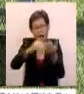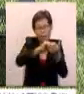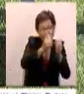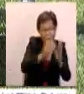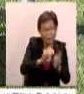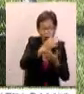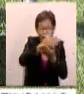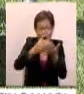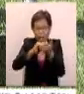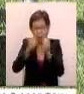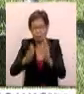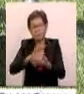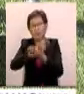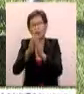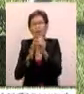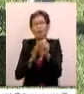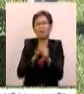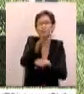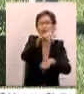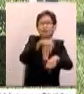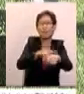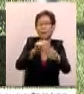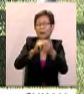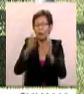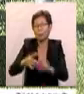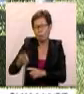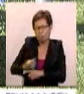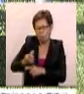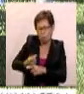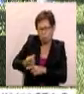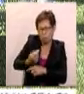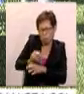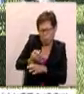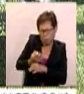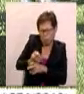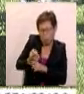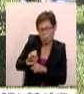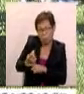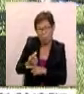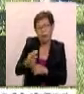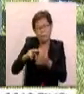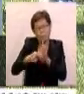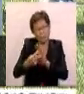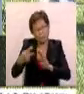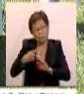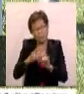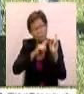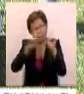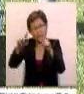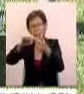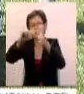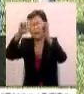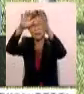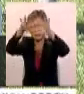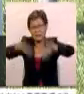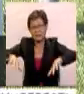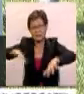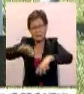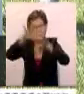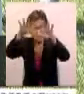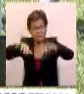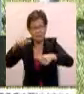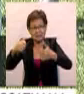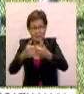kena jadi full time atlet supaya dia boleh latihan yang intensif. Dan maknanya bila kita pergi SEA Games tu memang kita betul-betul dah ready